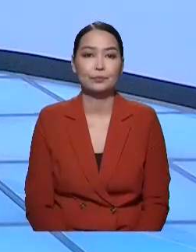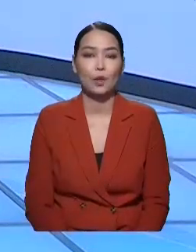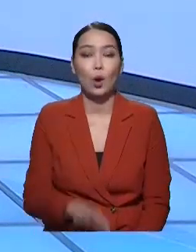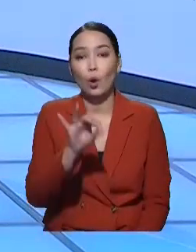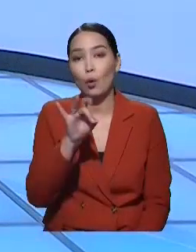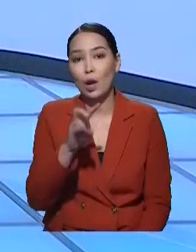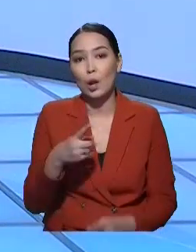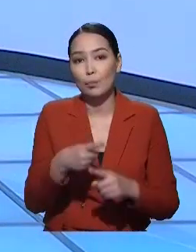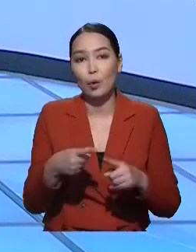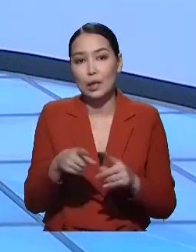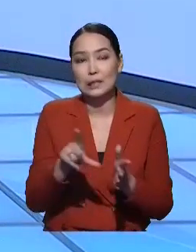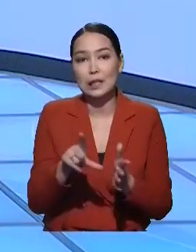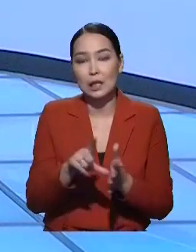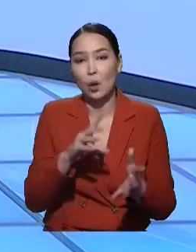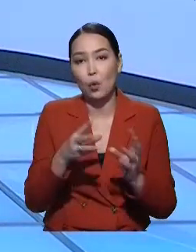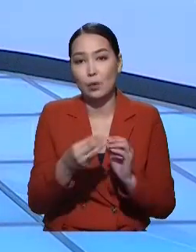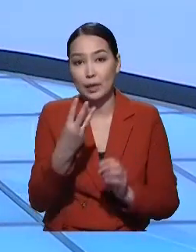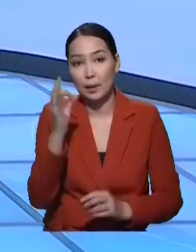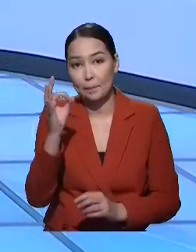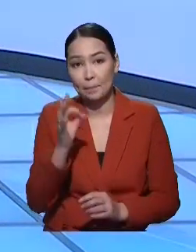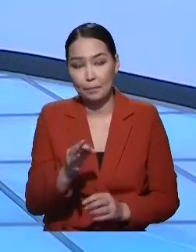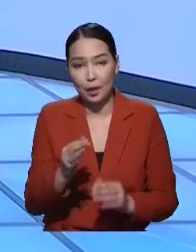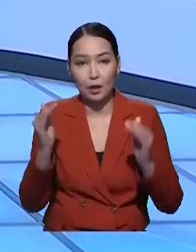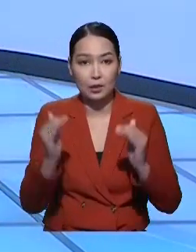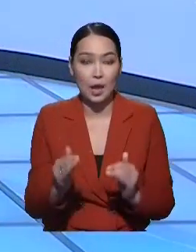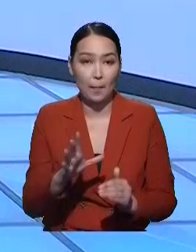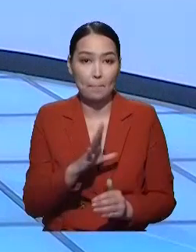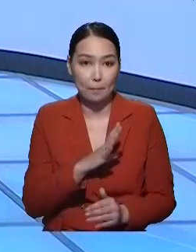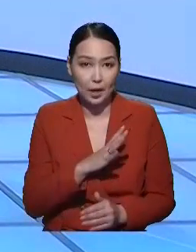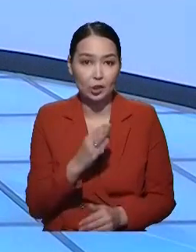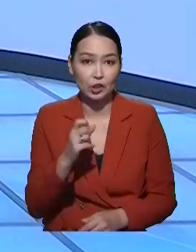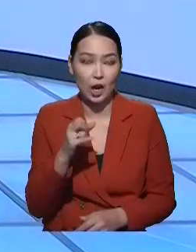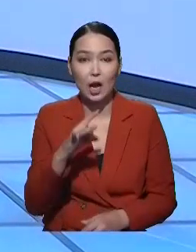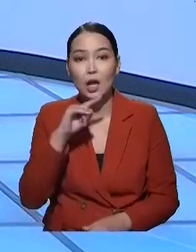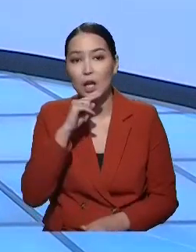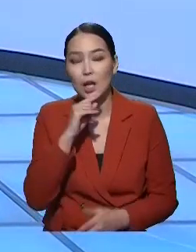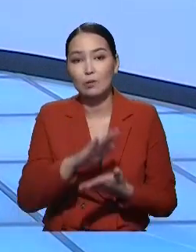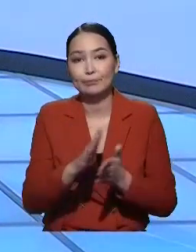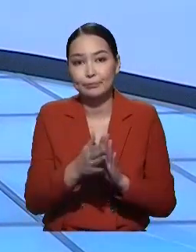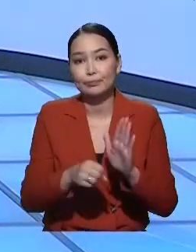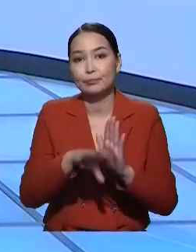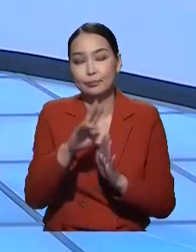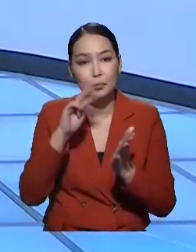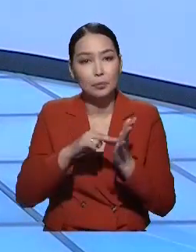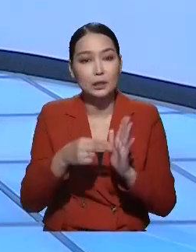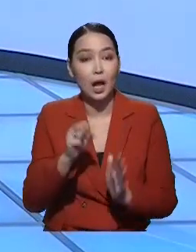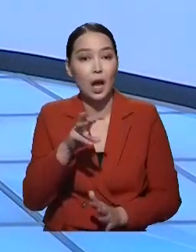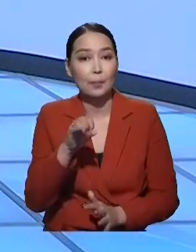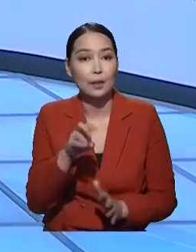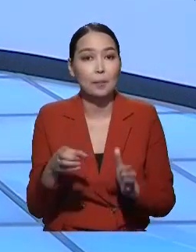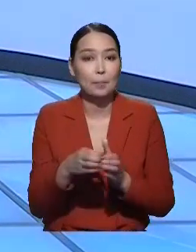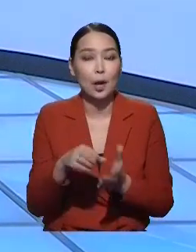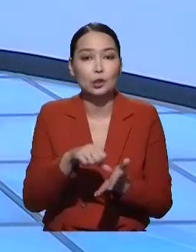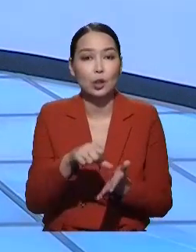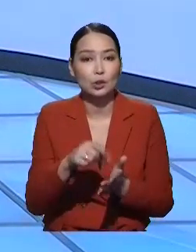Оралда бөлшек салықтың мөлшерлемесі 3%-ға дейін төмендетілді. Шаһардың экономикалық әлеуетін арттыруды көздеген Аманат партиясы